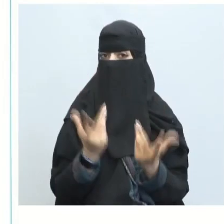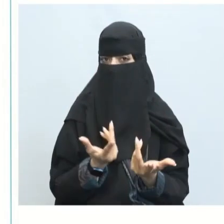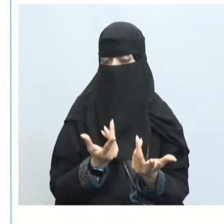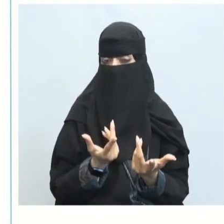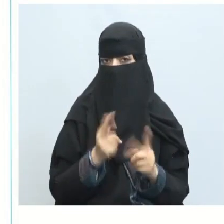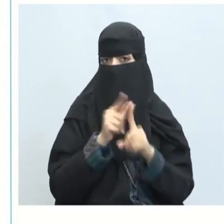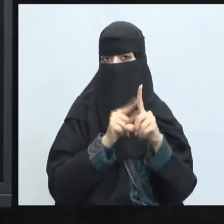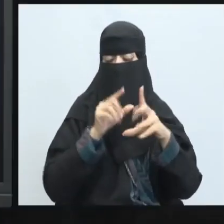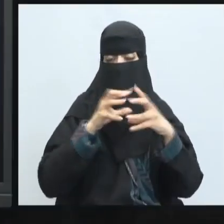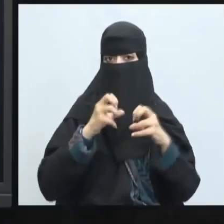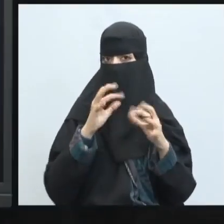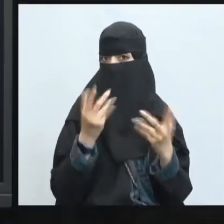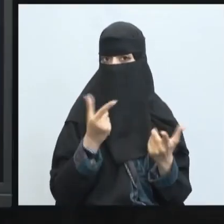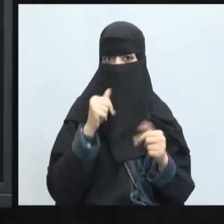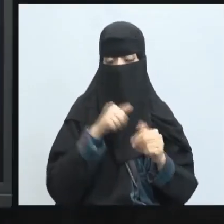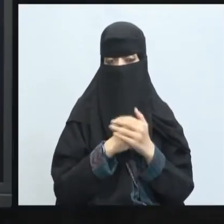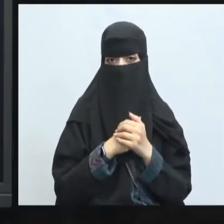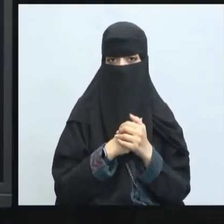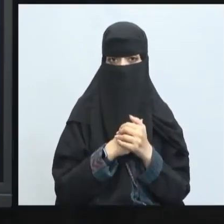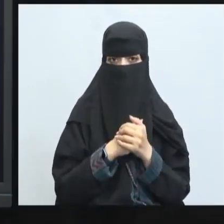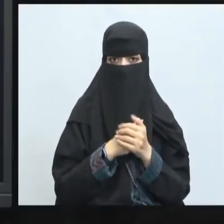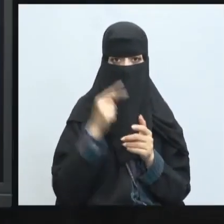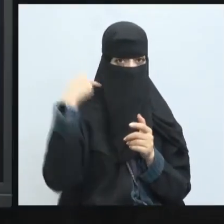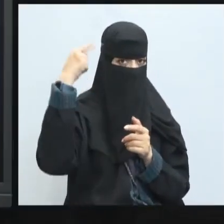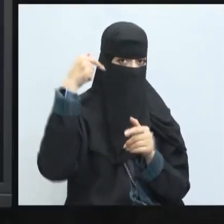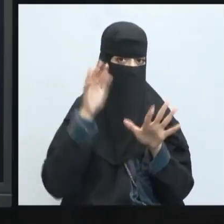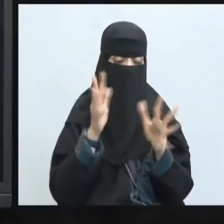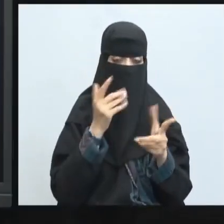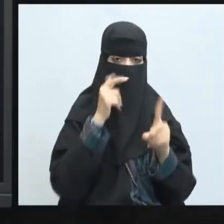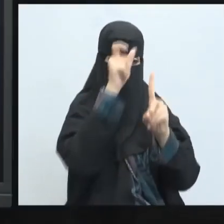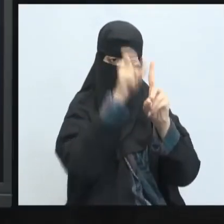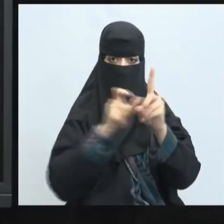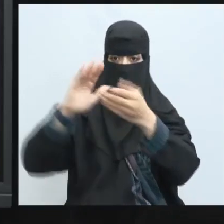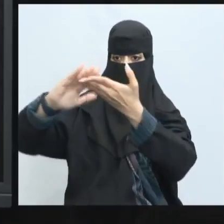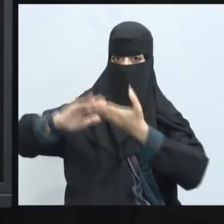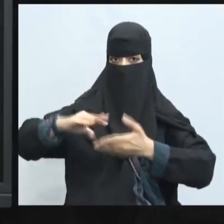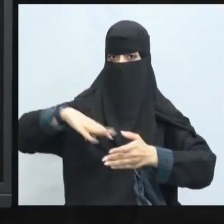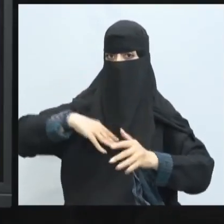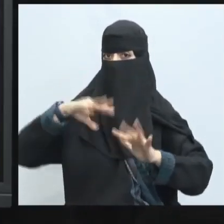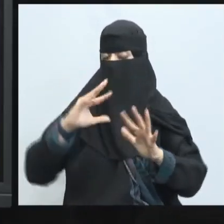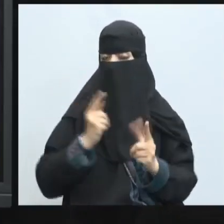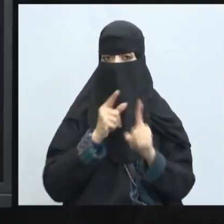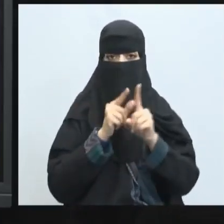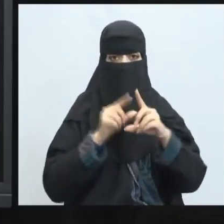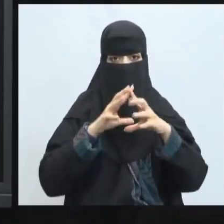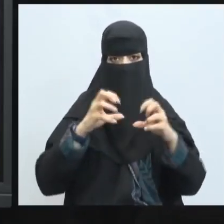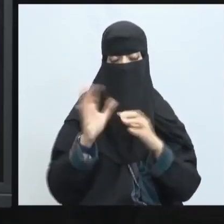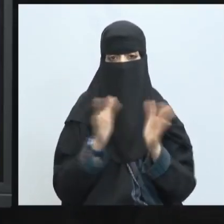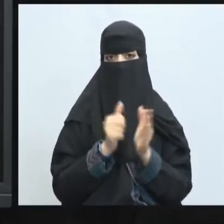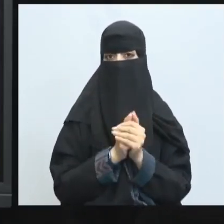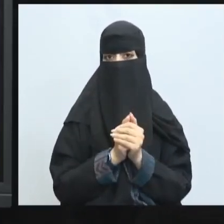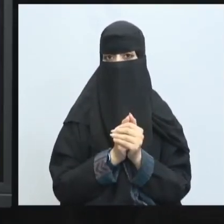لو سئلت عن مفهوم السكرتاريا ما هي السكرتاريه بشكل خاص تحدثنا ان عرفنا السكرتير وعرفنا